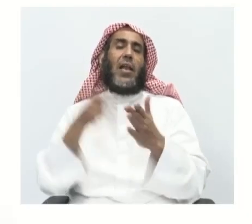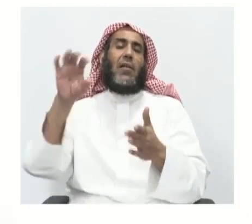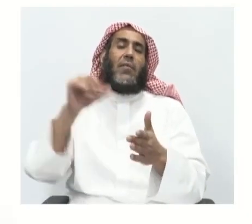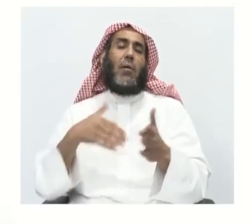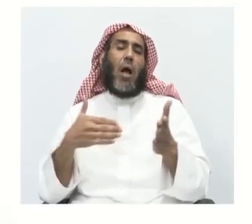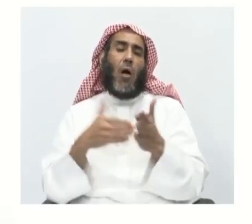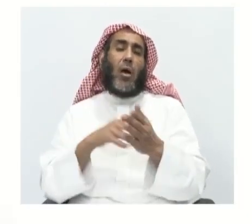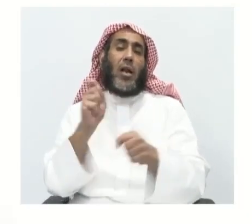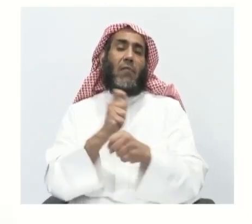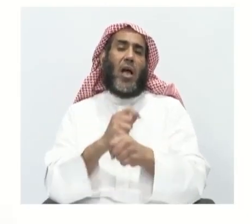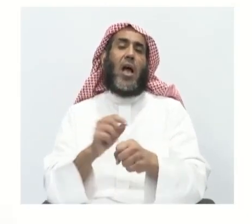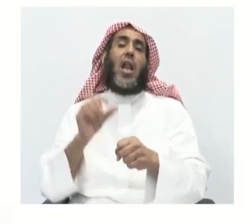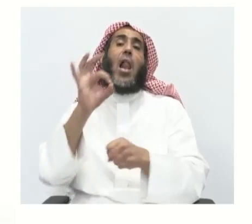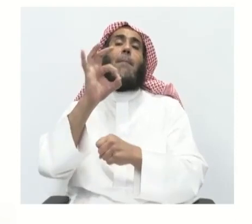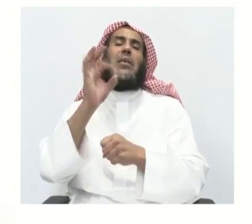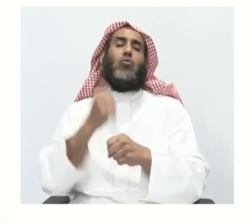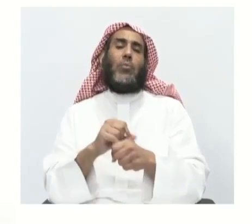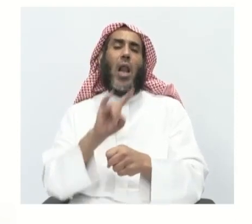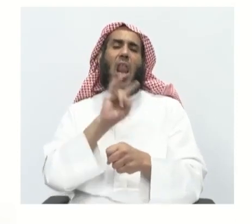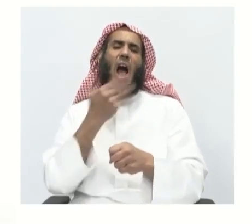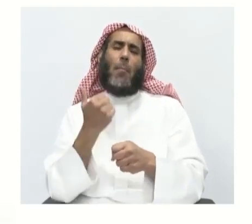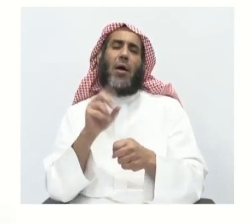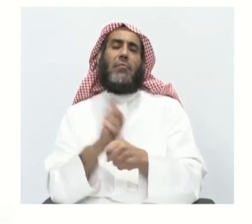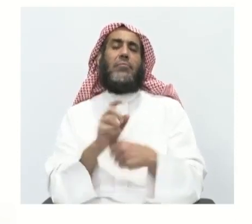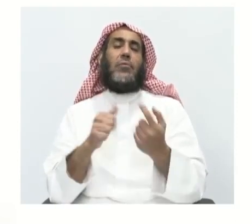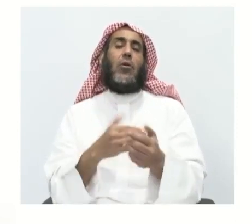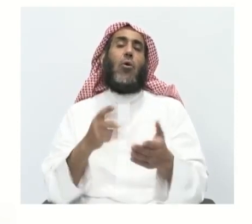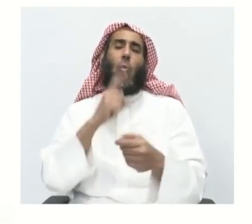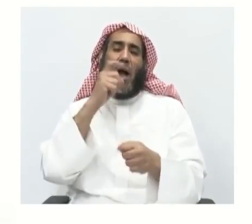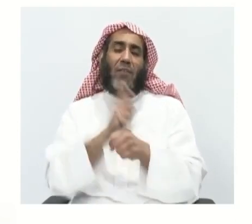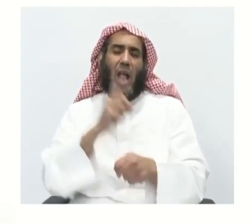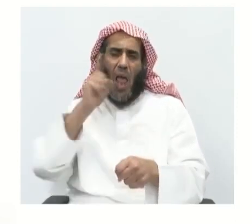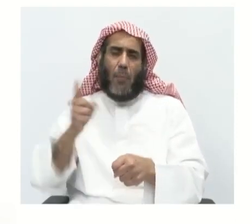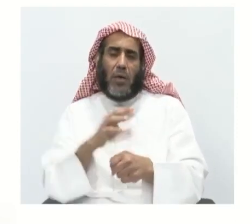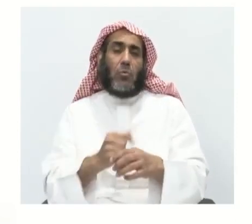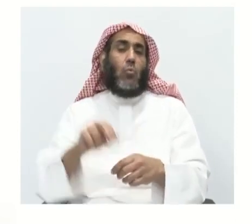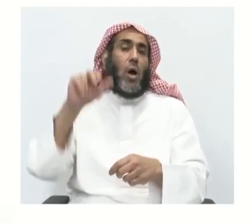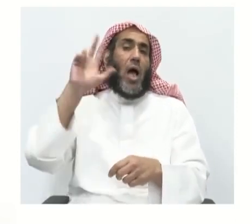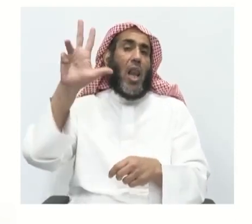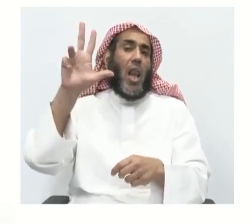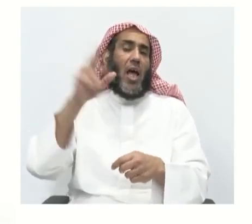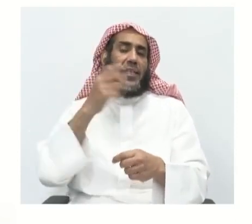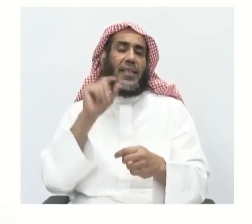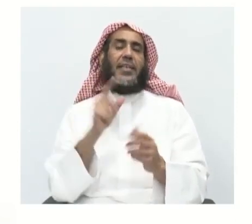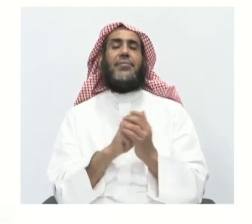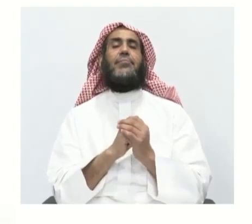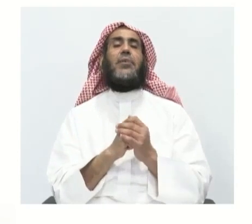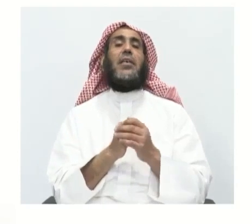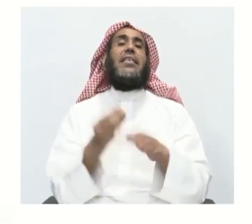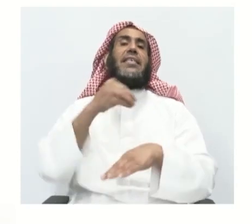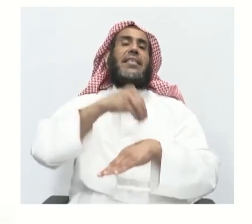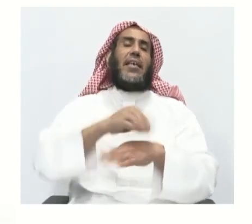من اواخر الافعال المجزومه من اواخر الافعال المجزومه وافعال الامر وال التعريف وال التعريف